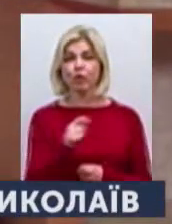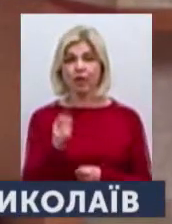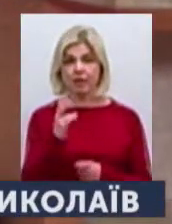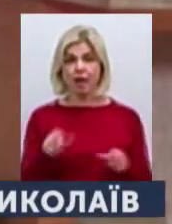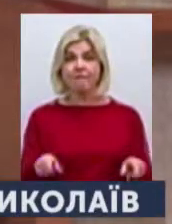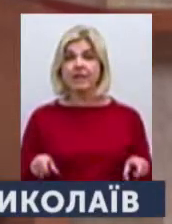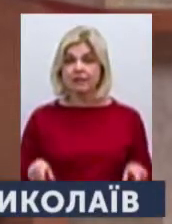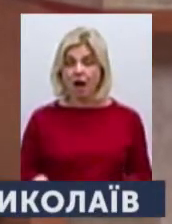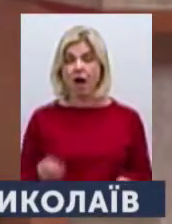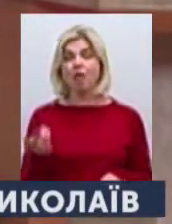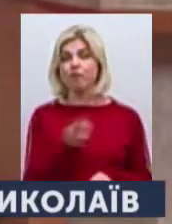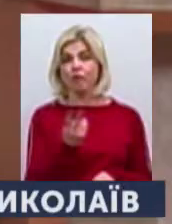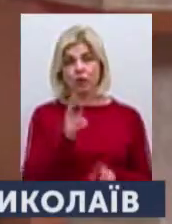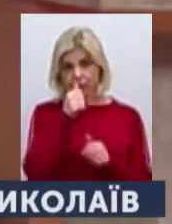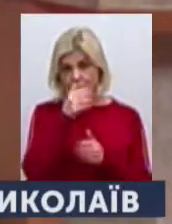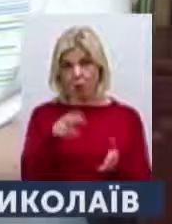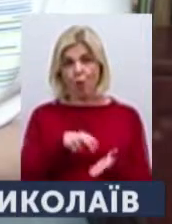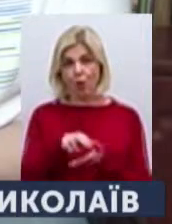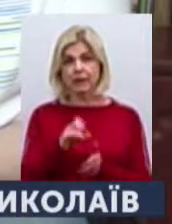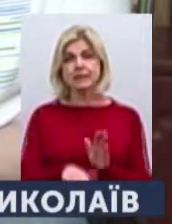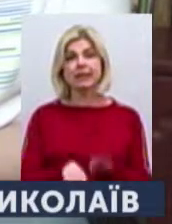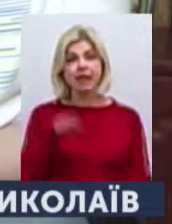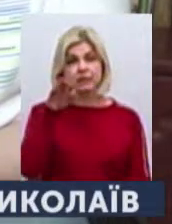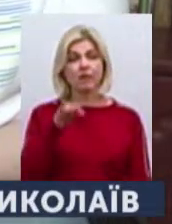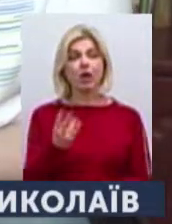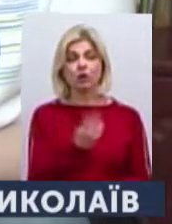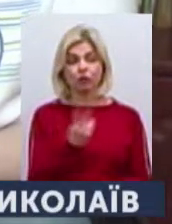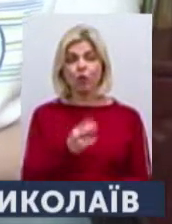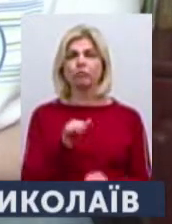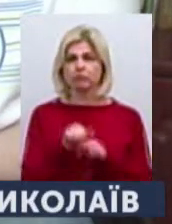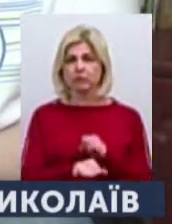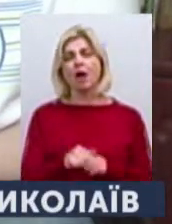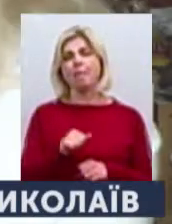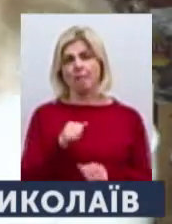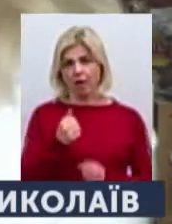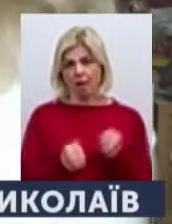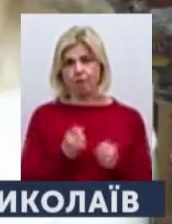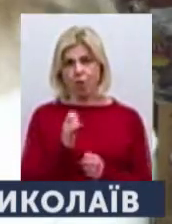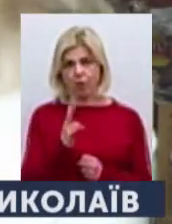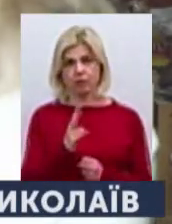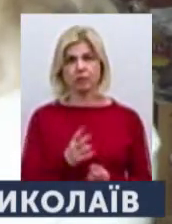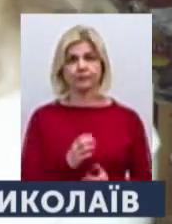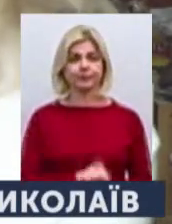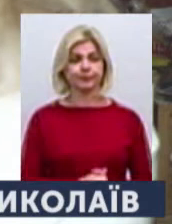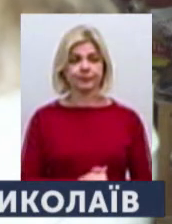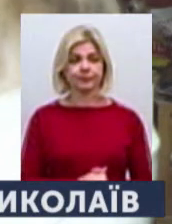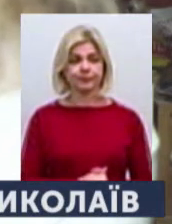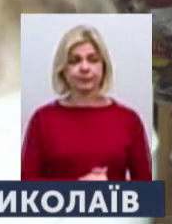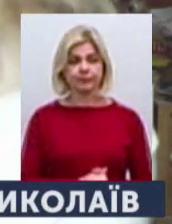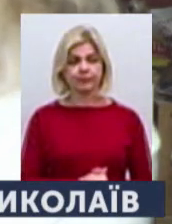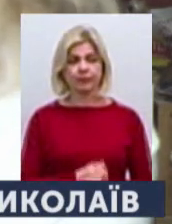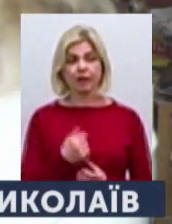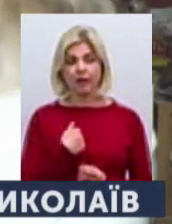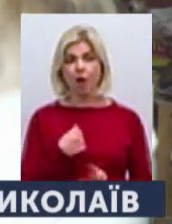візках. Обидва не можуть ходити з дитинства, та удвох долають марафонські дистанції. Я цю велику перший